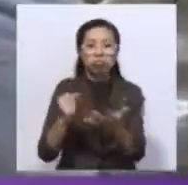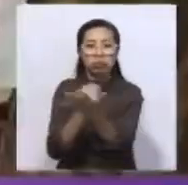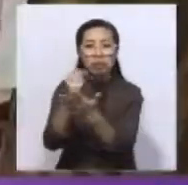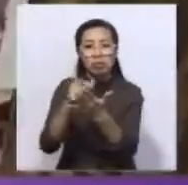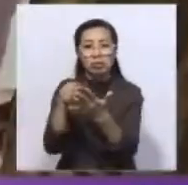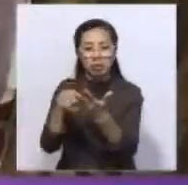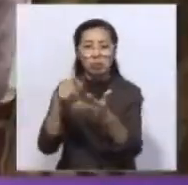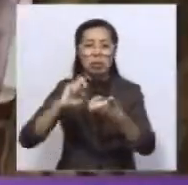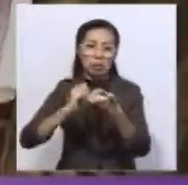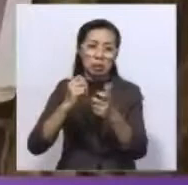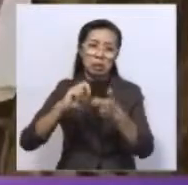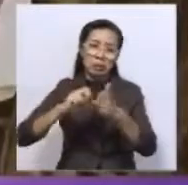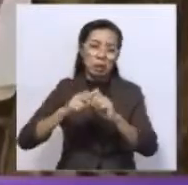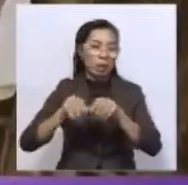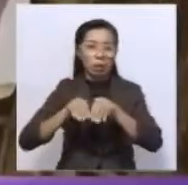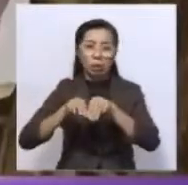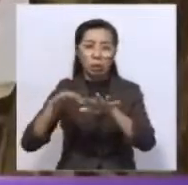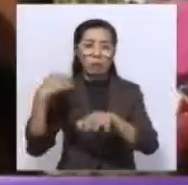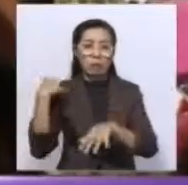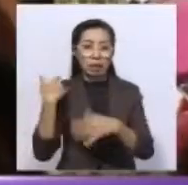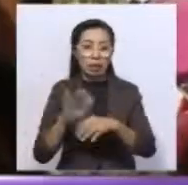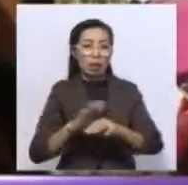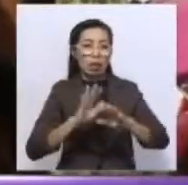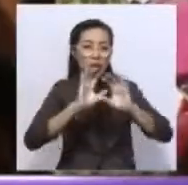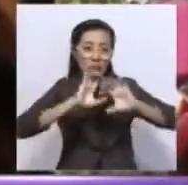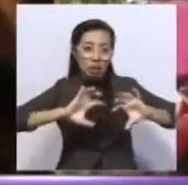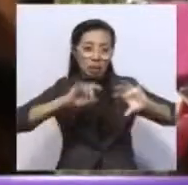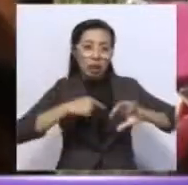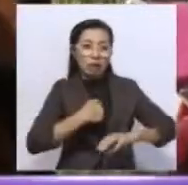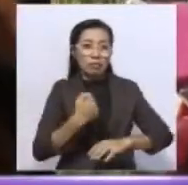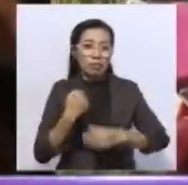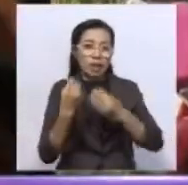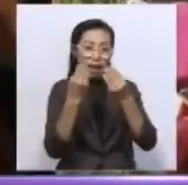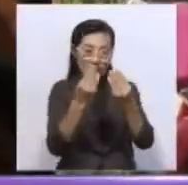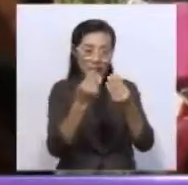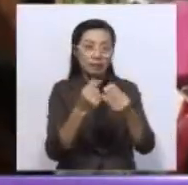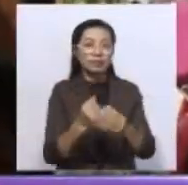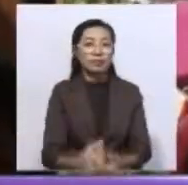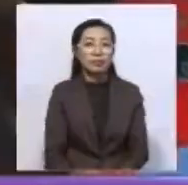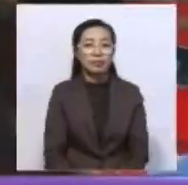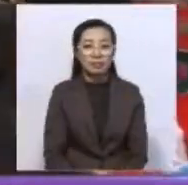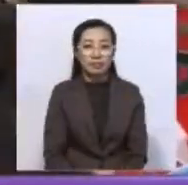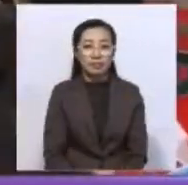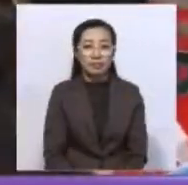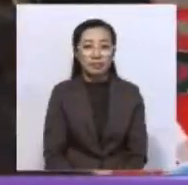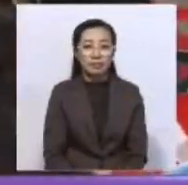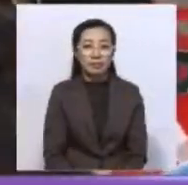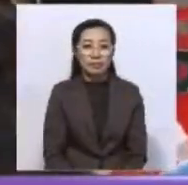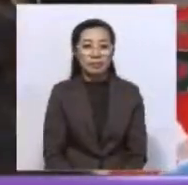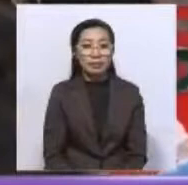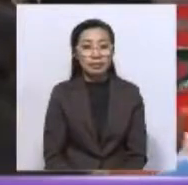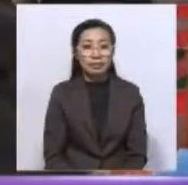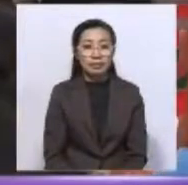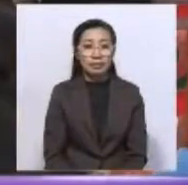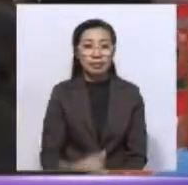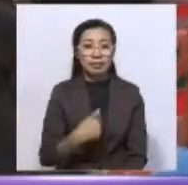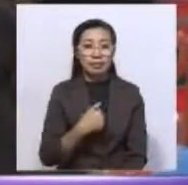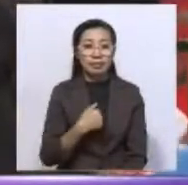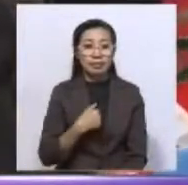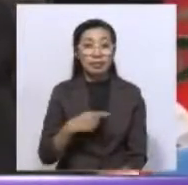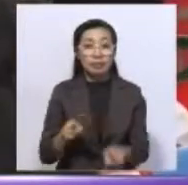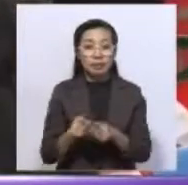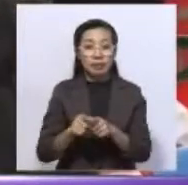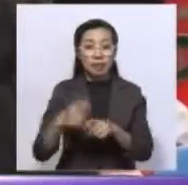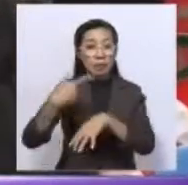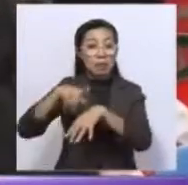ติดพร้อมกับส่งกำลังใจถึงรัฐบาลที่มาผูกใจไทยเป็นหนึ่งคนไทยไม่ทิ้งกัน เมื่อนี้กระทั่งคณะกรรมการระดับ